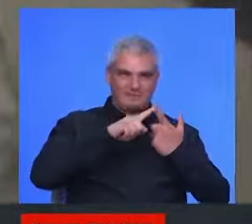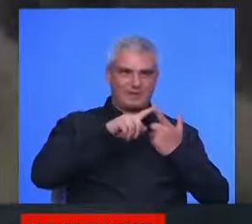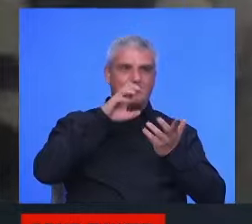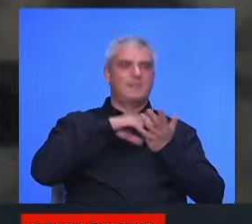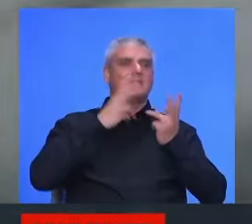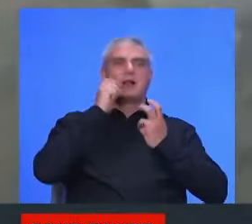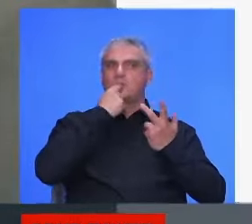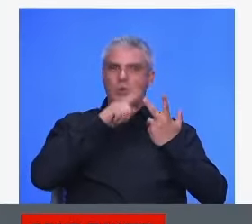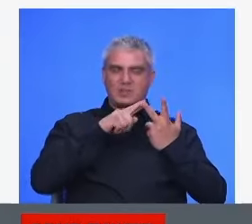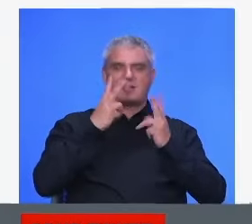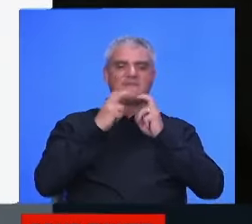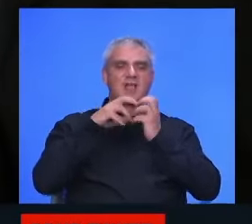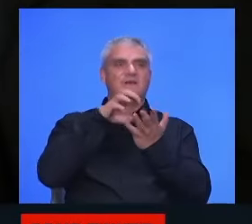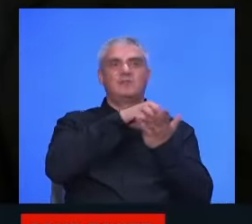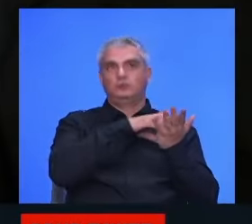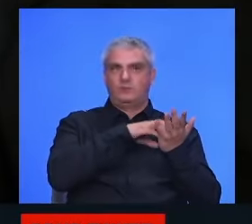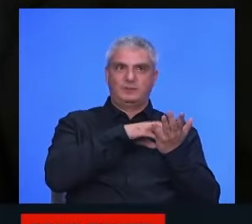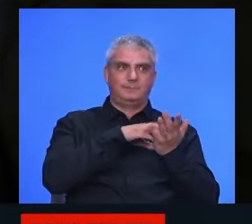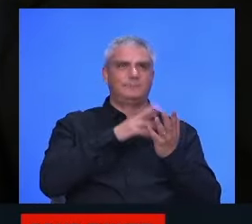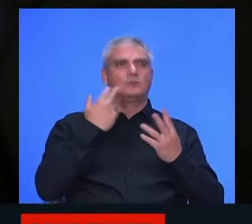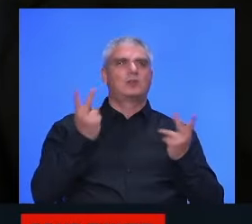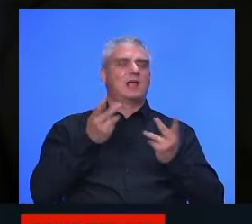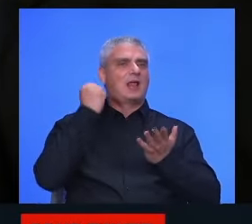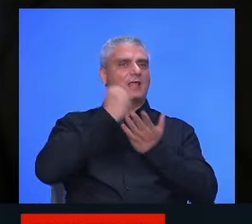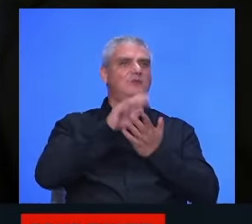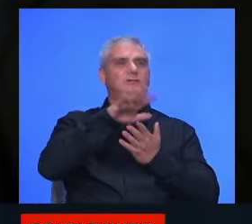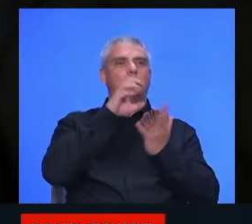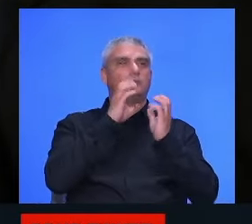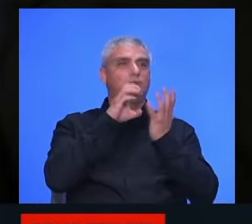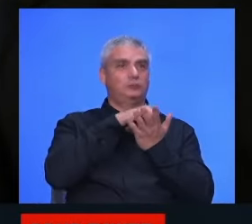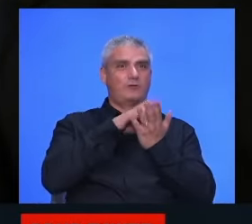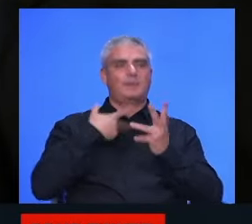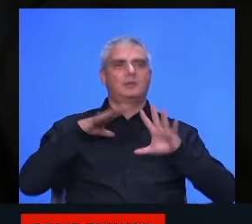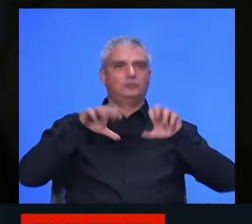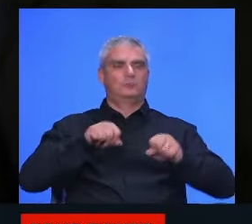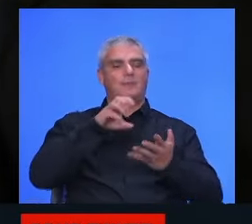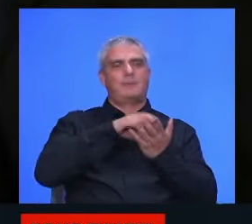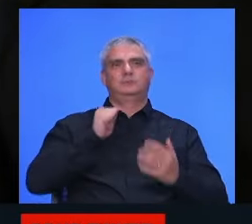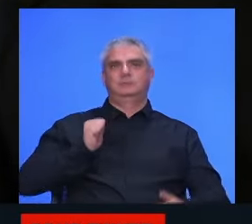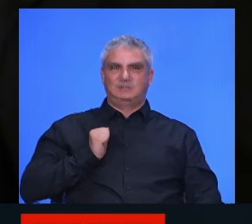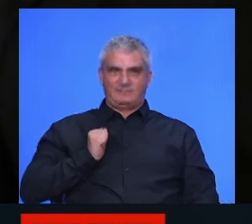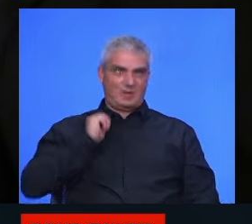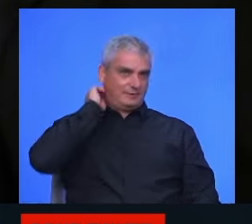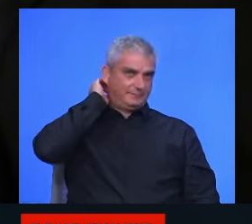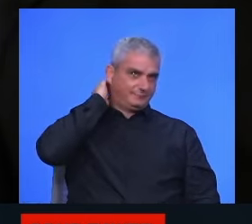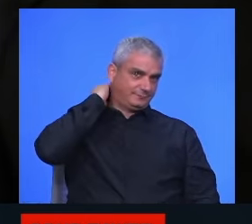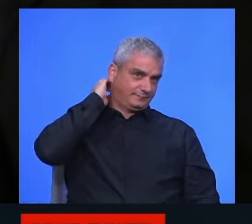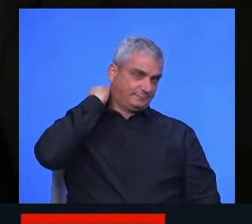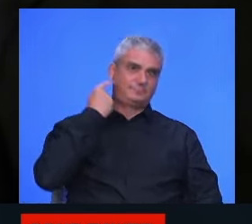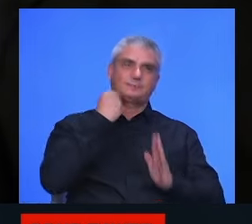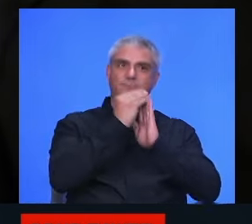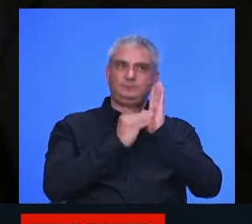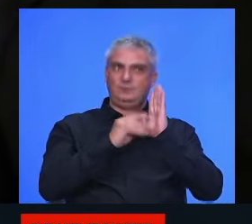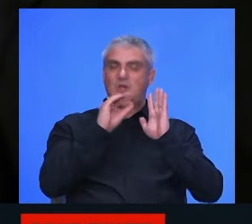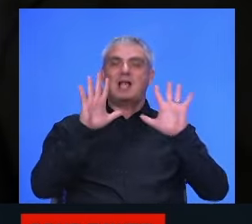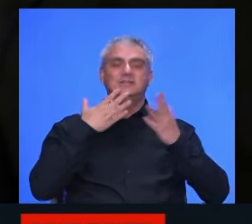מודיעין וערים ויישובים. יהיה קל יותר לתקוף אזורים מיושבים ברגע שנשתלט ונפגע בבסיסים צבאיים, נאמר בפרוטוקולים של 10 ישיבות